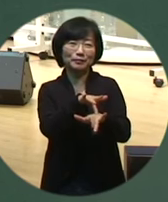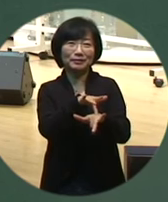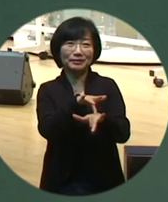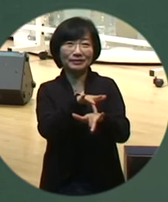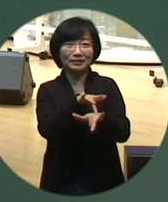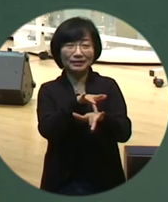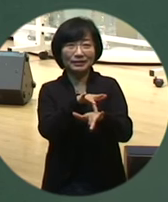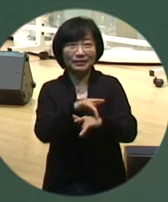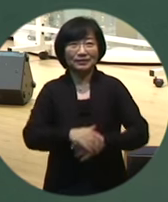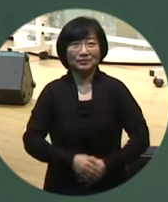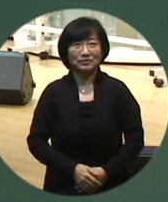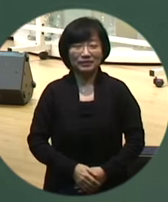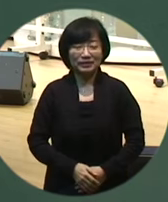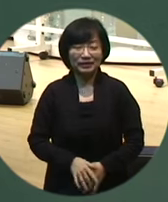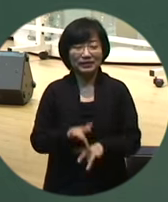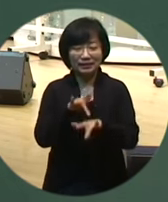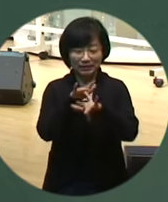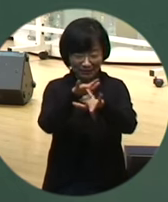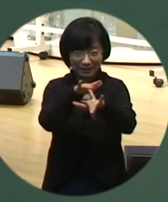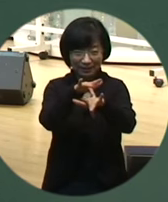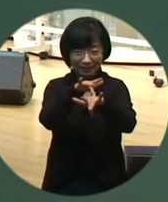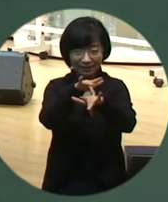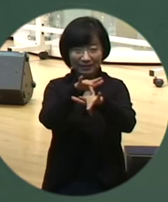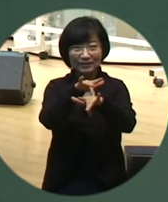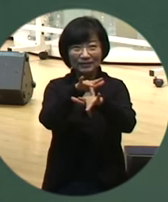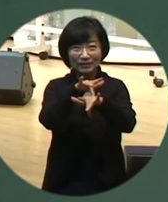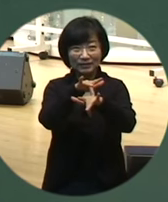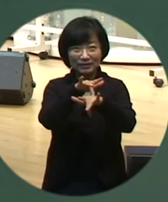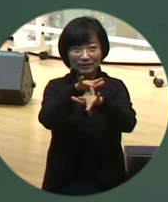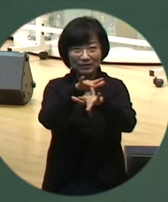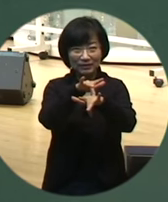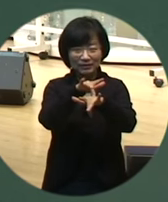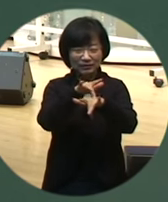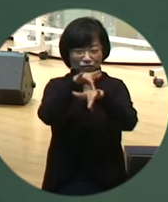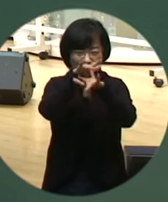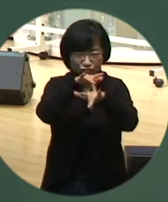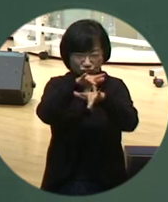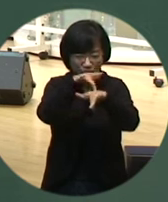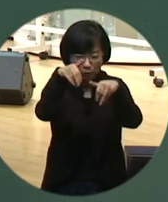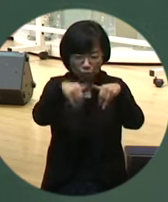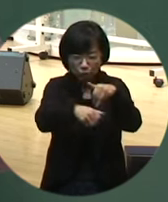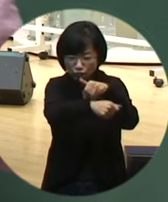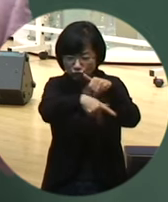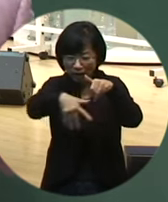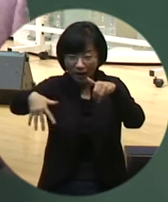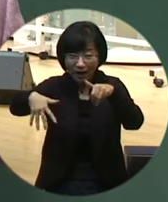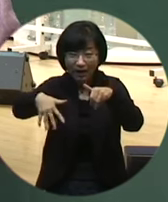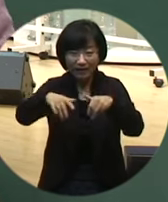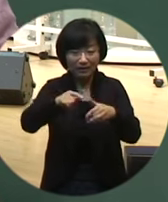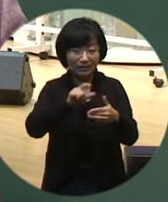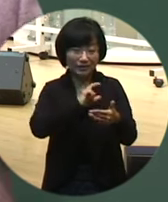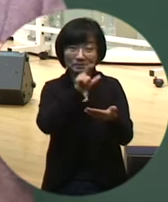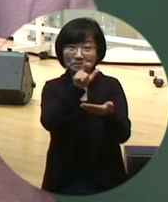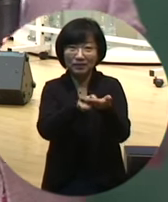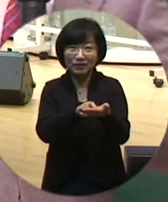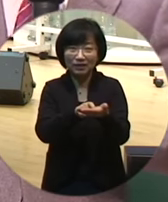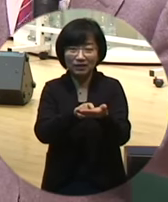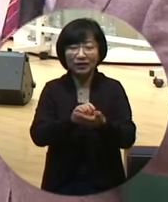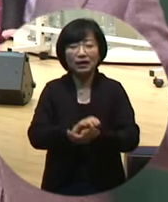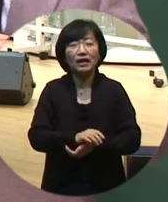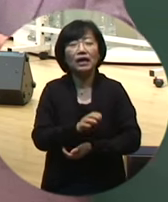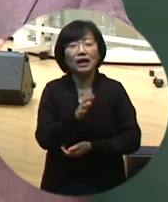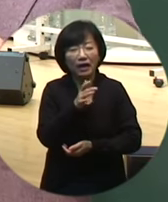as the devil. 사탄. As Satan. 귀신. As the evil spirit. 이렇게 표현했어요. That's how it portrays it. 아,